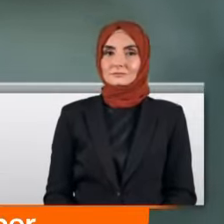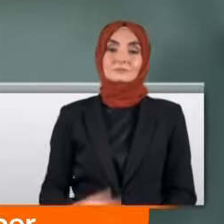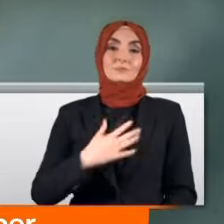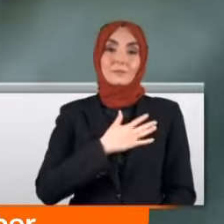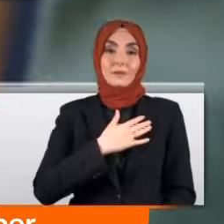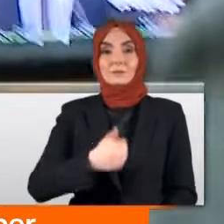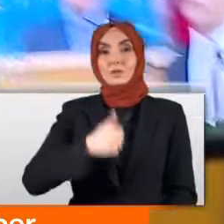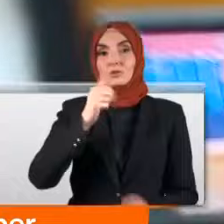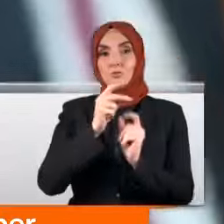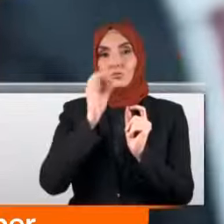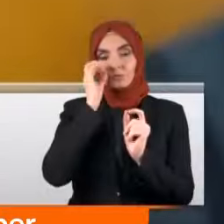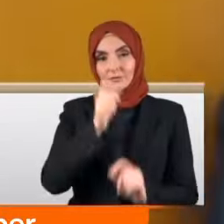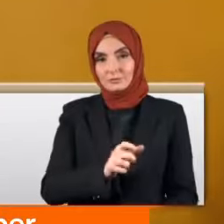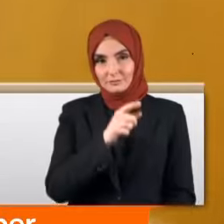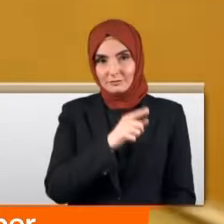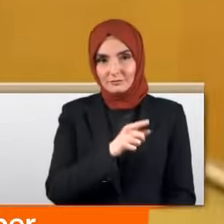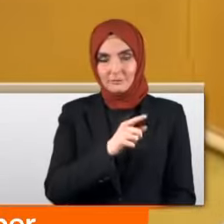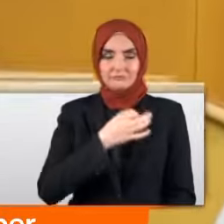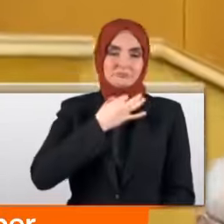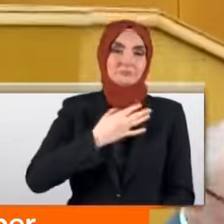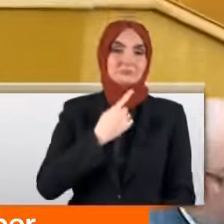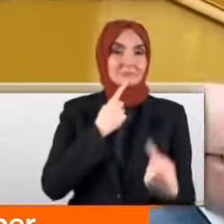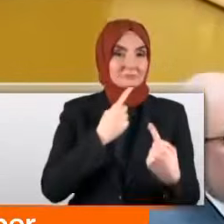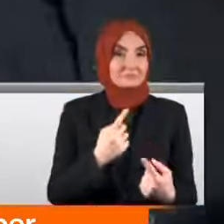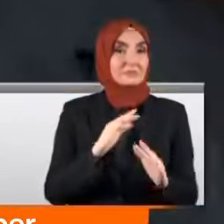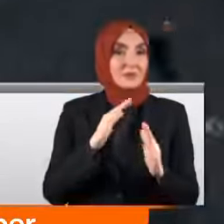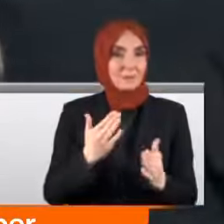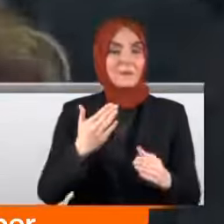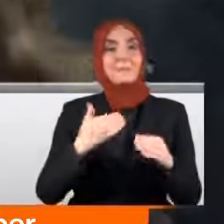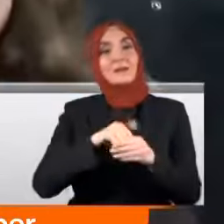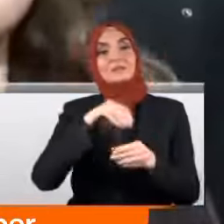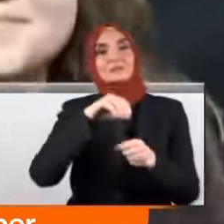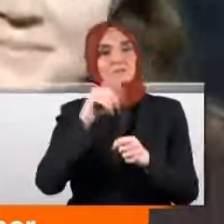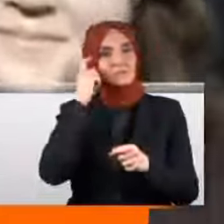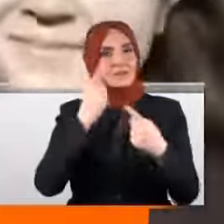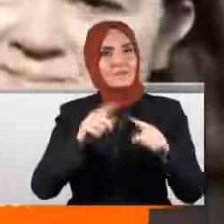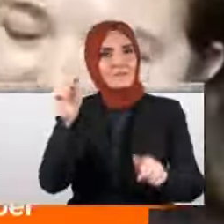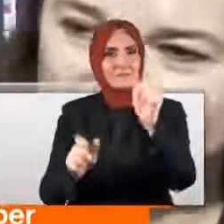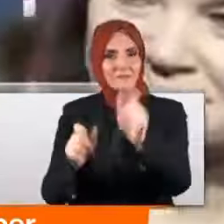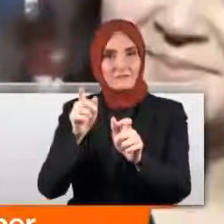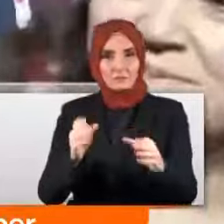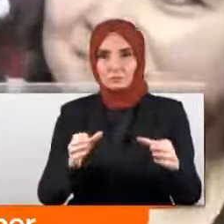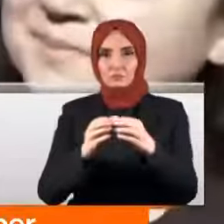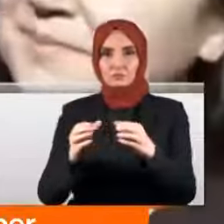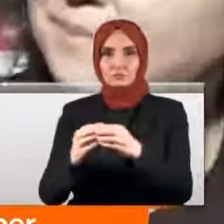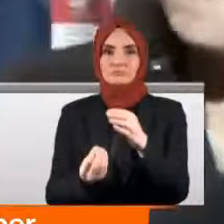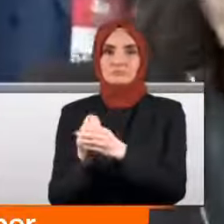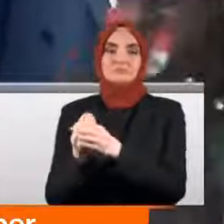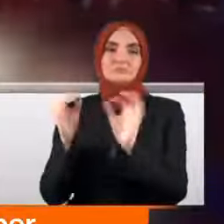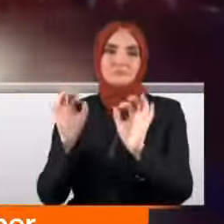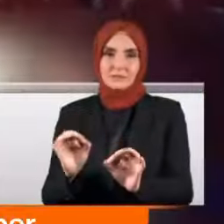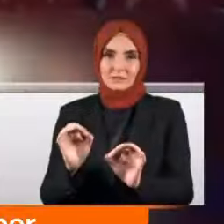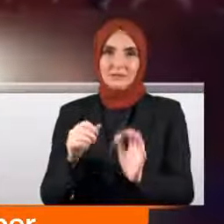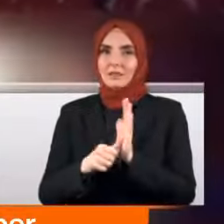CHP Genel Başkanı Özgür Özel rest çekse de parti içi muhalifler saflarını netleştirmeye başladı. Takvimler 1 Nisan'a